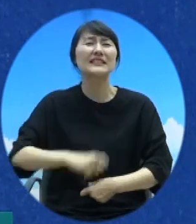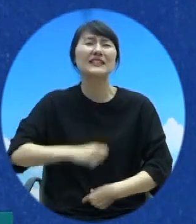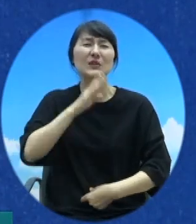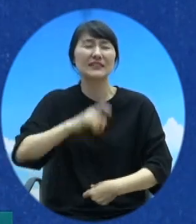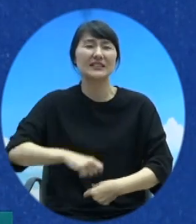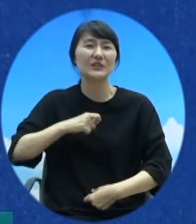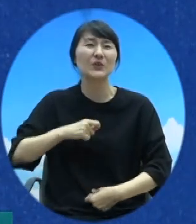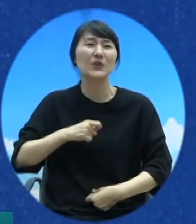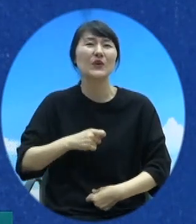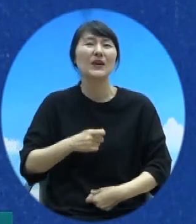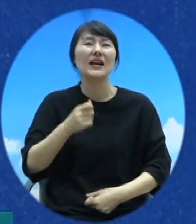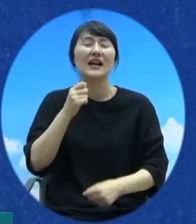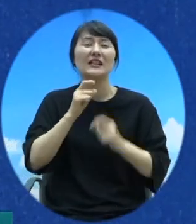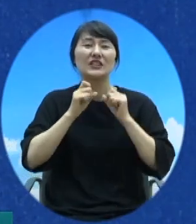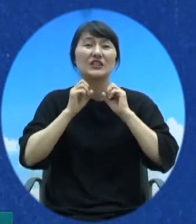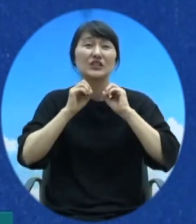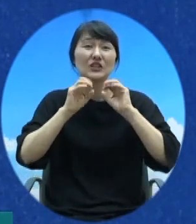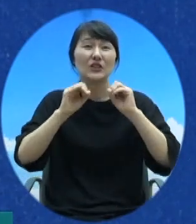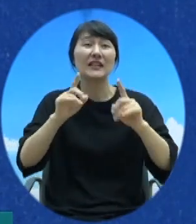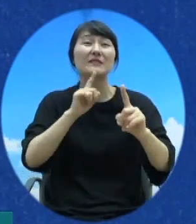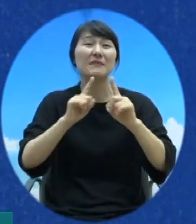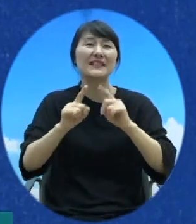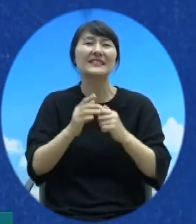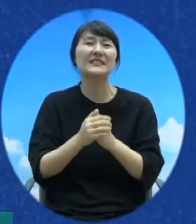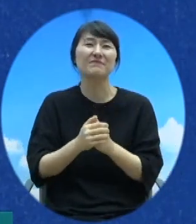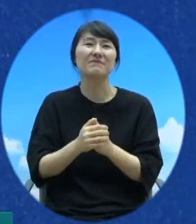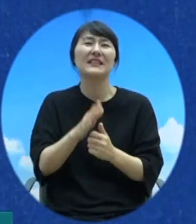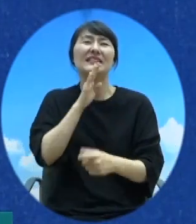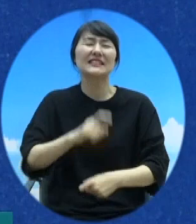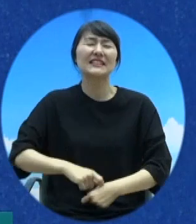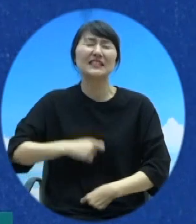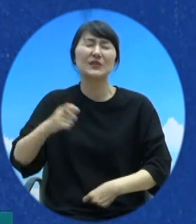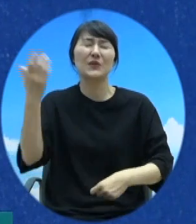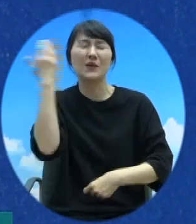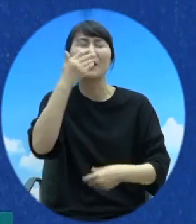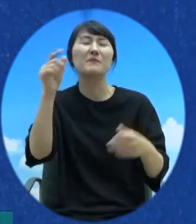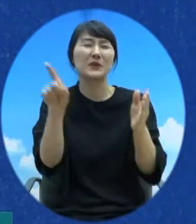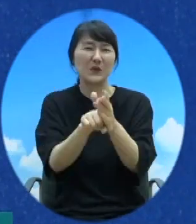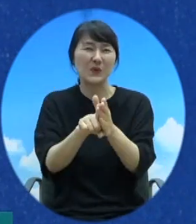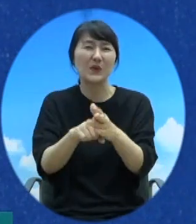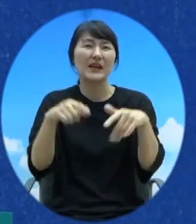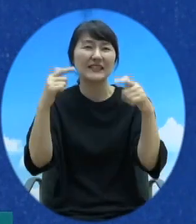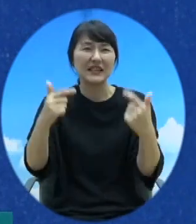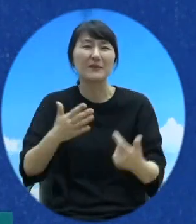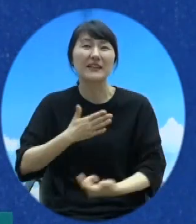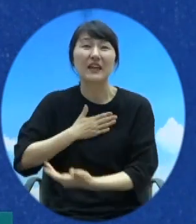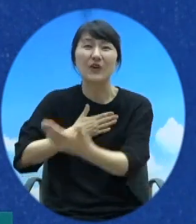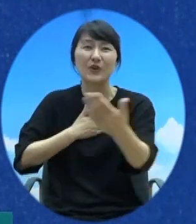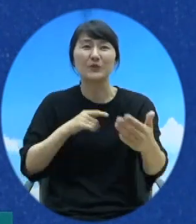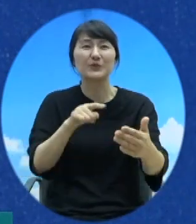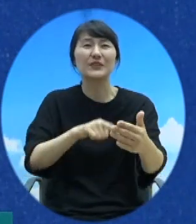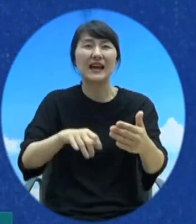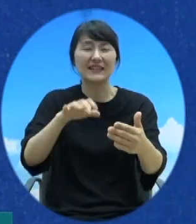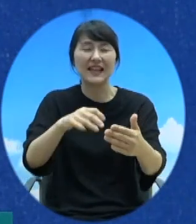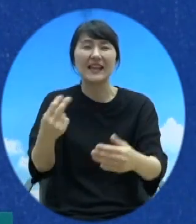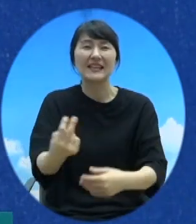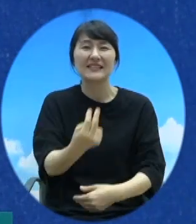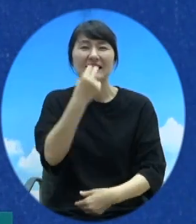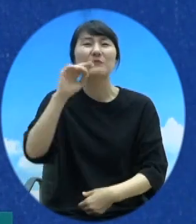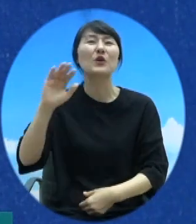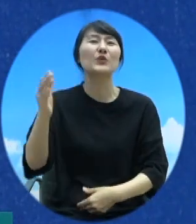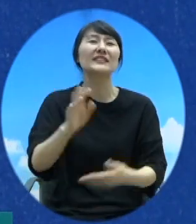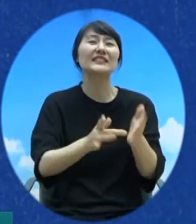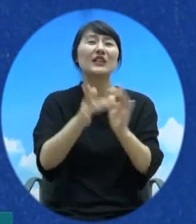진실로 진실로 하시는 말씀을 진실로 진실로 믿고 날마다 저와 여러분 안에 생명